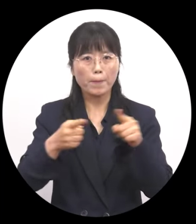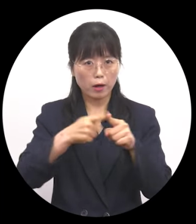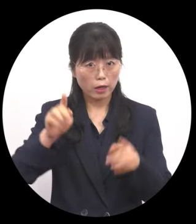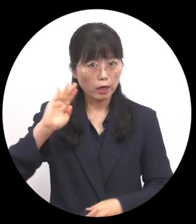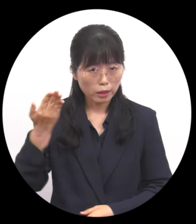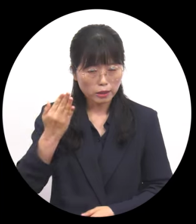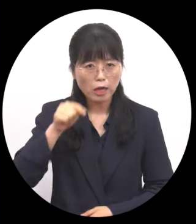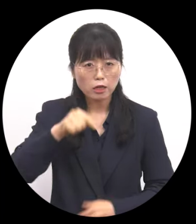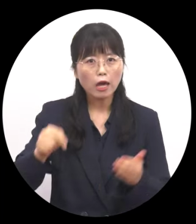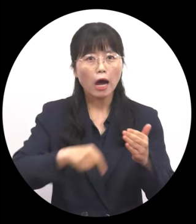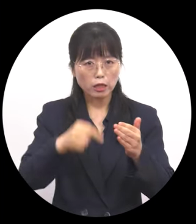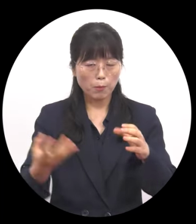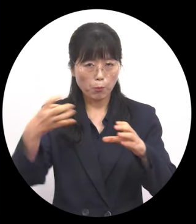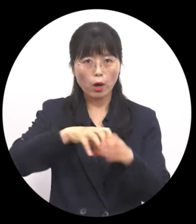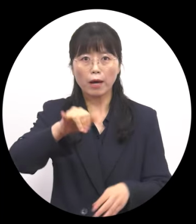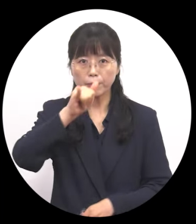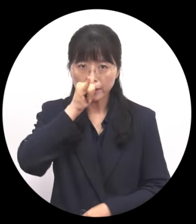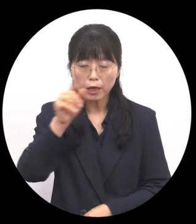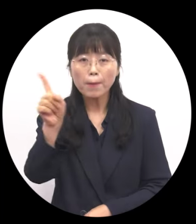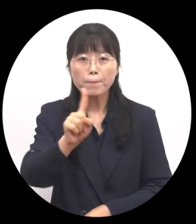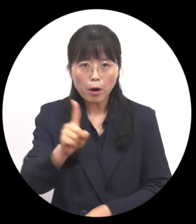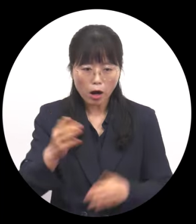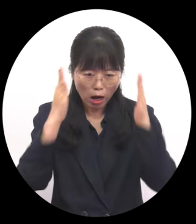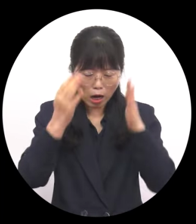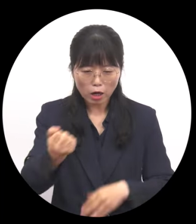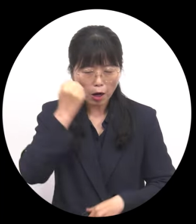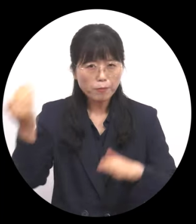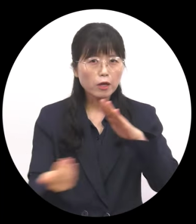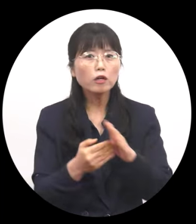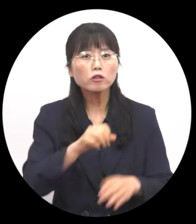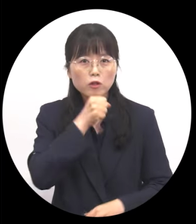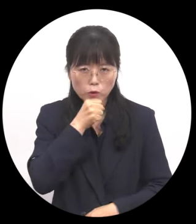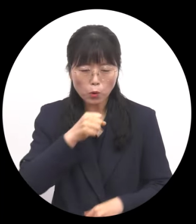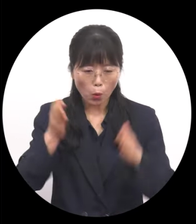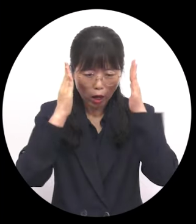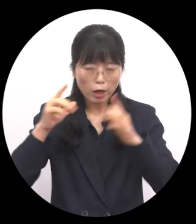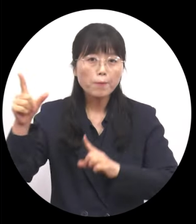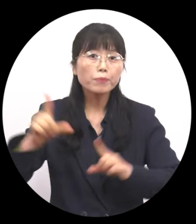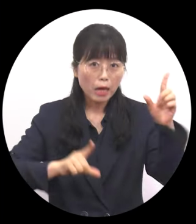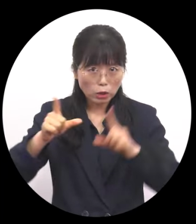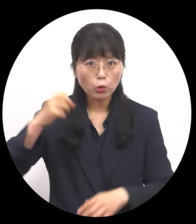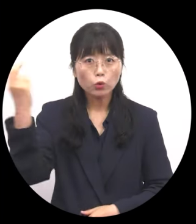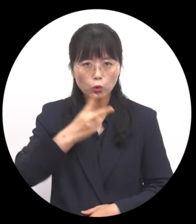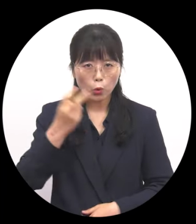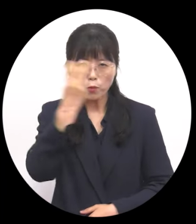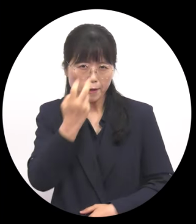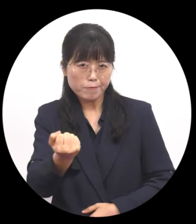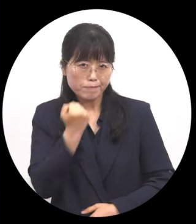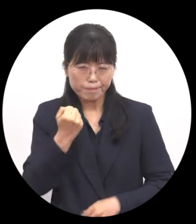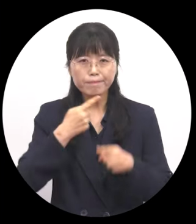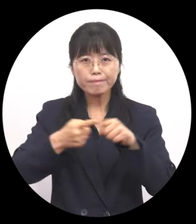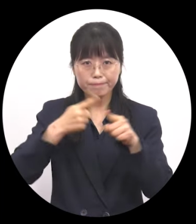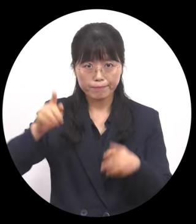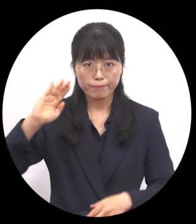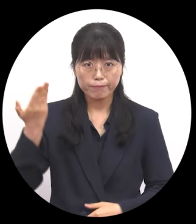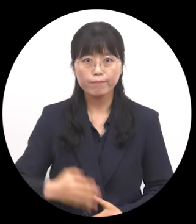되고, 여기 안에 포함되어 있는 것이 학업 성취도, 학업 태도, 그리고 탐구력을